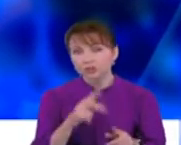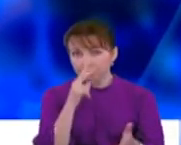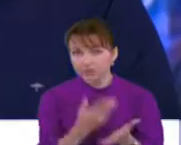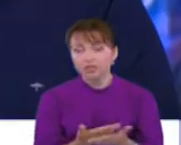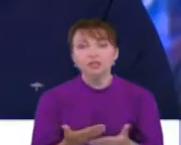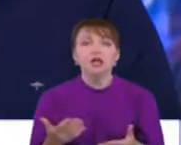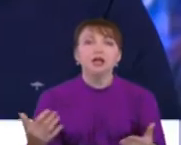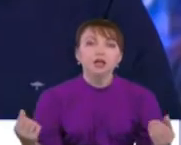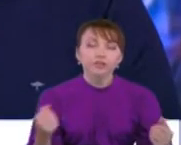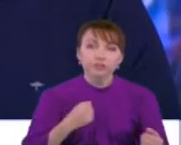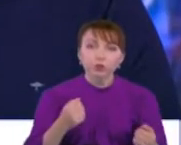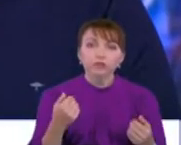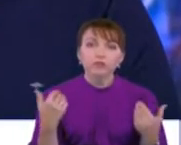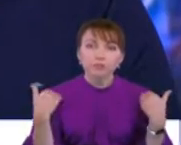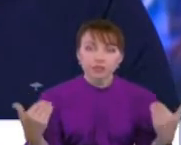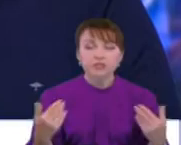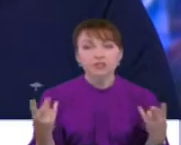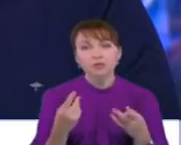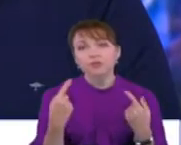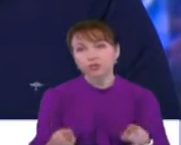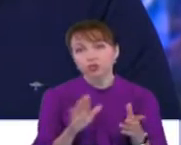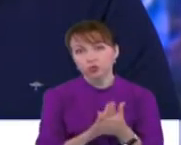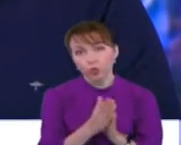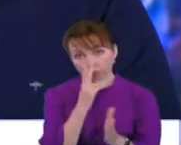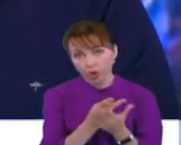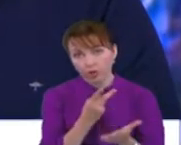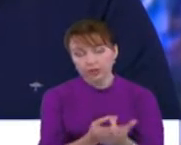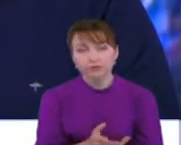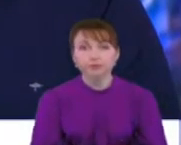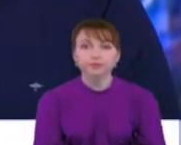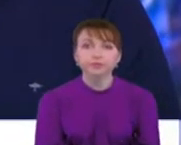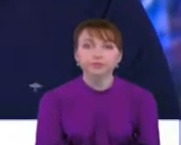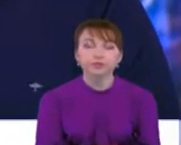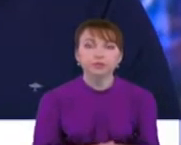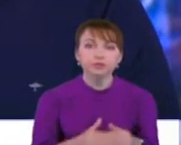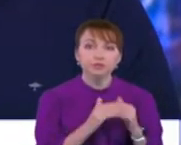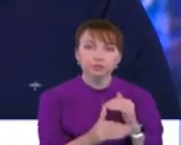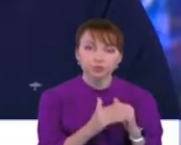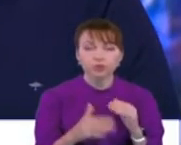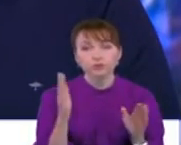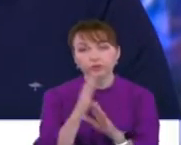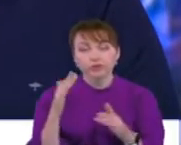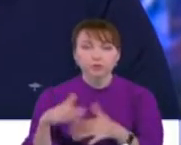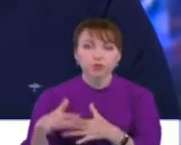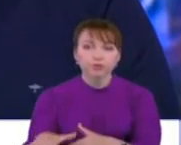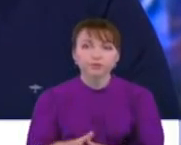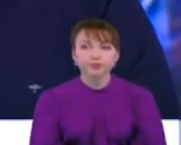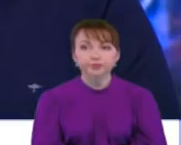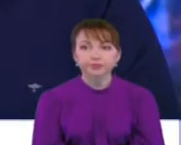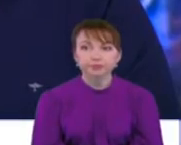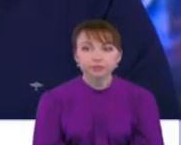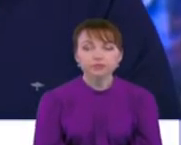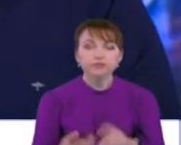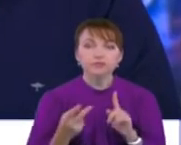вона повинна бути в інших умовах, в інших на суходолі, в повітрі і на морі. Це перше.